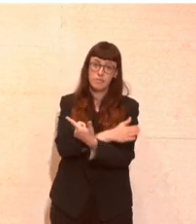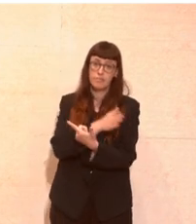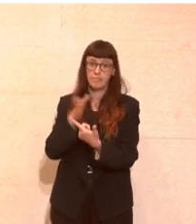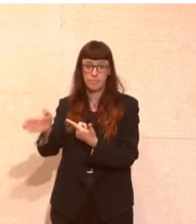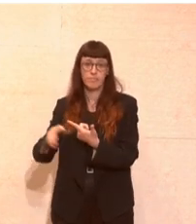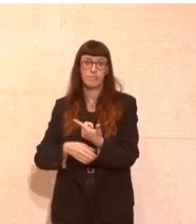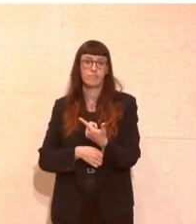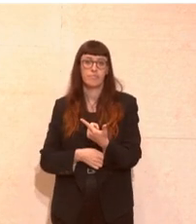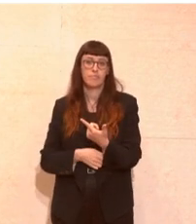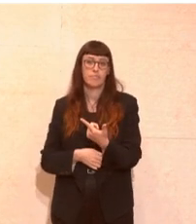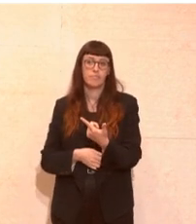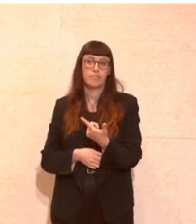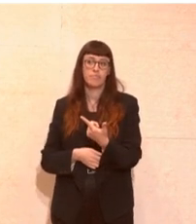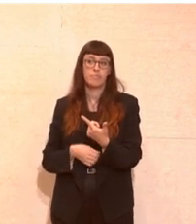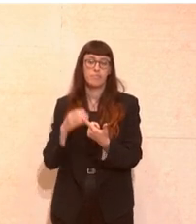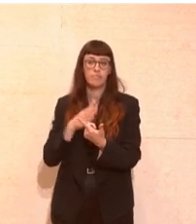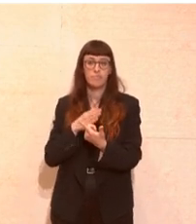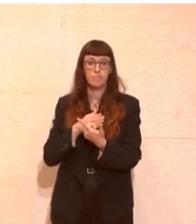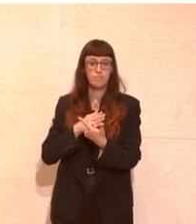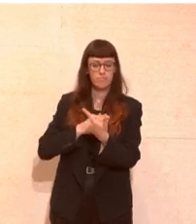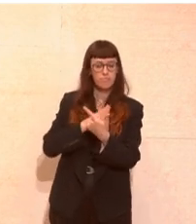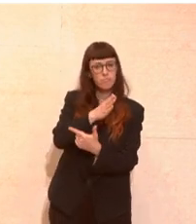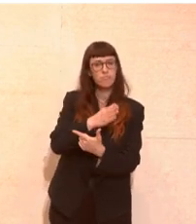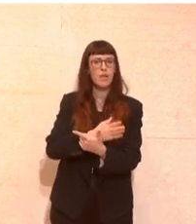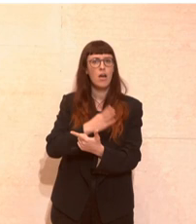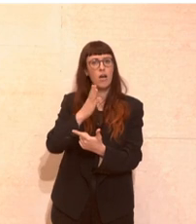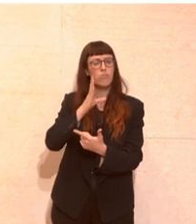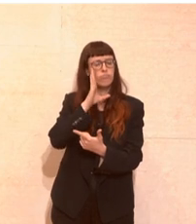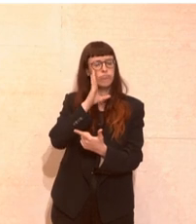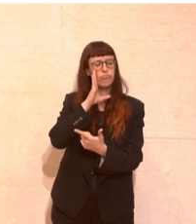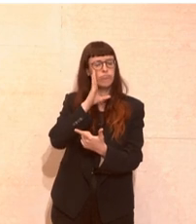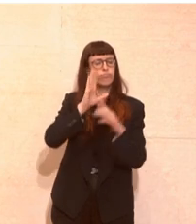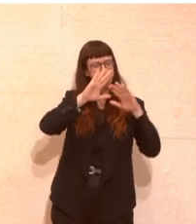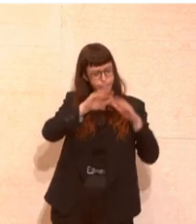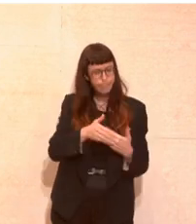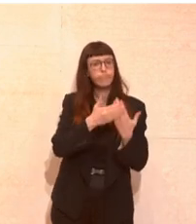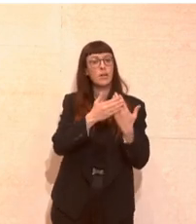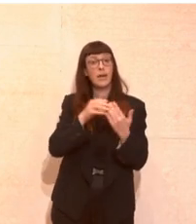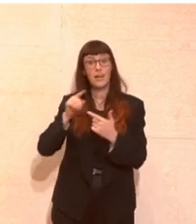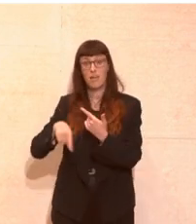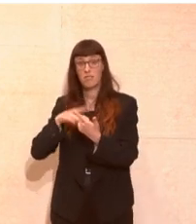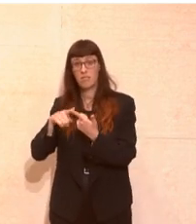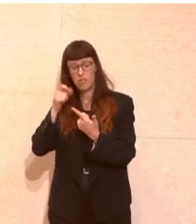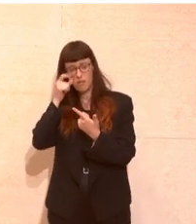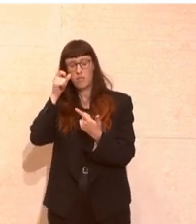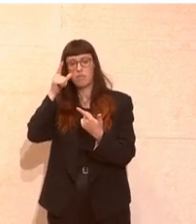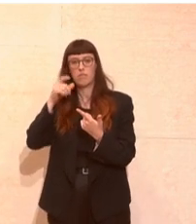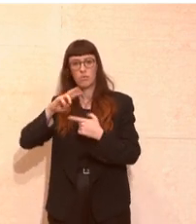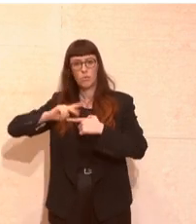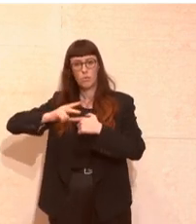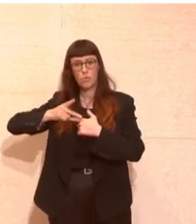enfants qui n'avaient pas beaucoup de réveil nocturne et des enfants qui avaient beaucoup de réveil nocturne. Et en même temps, elle a regardé les symptômes d'inattention